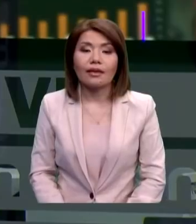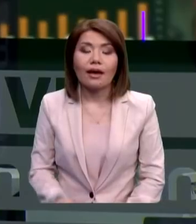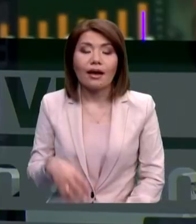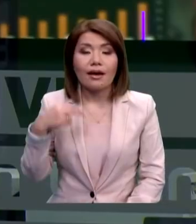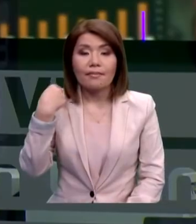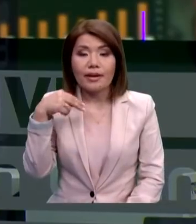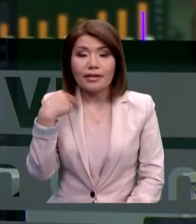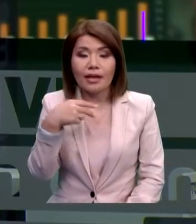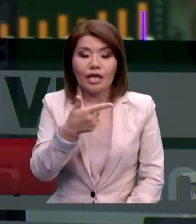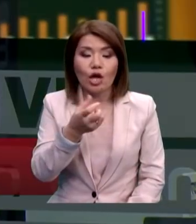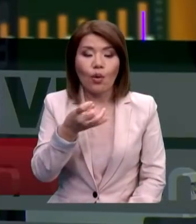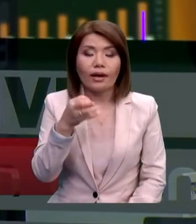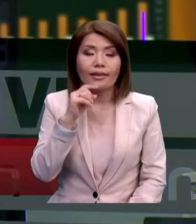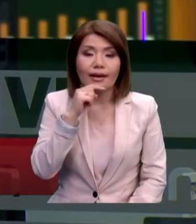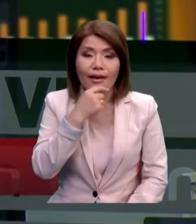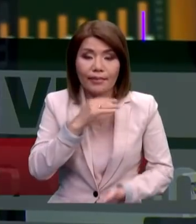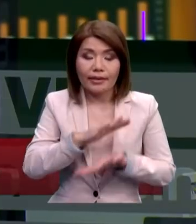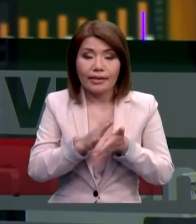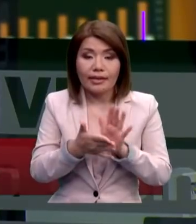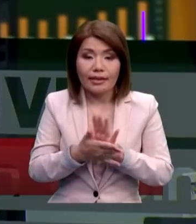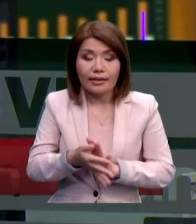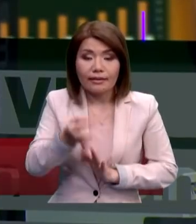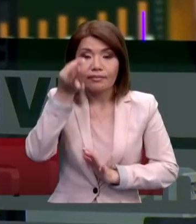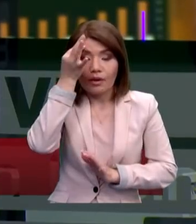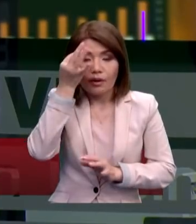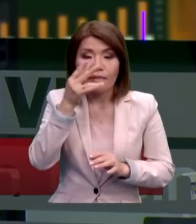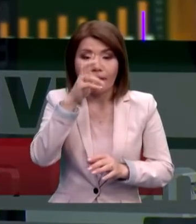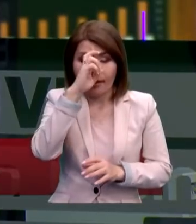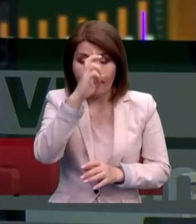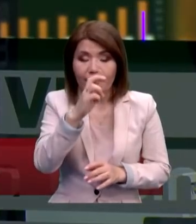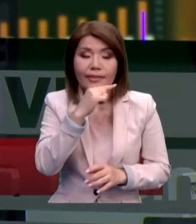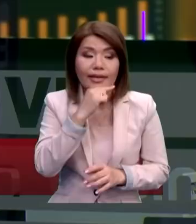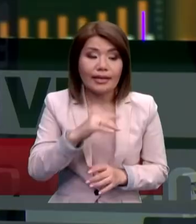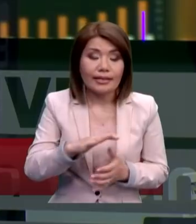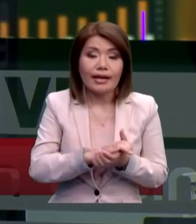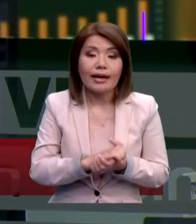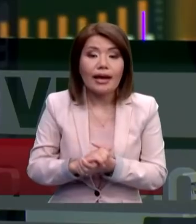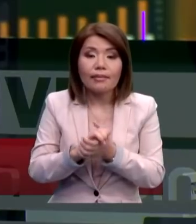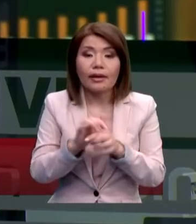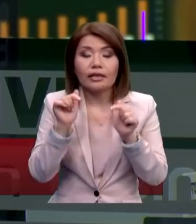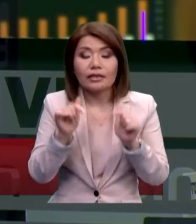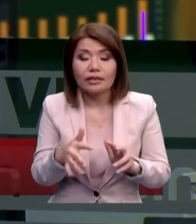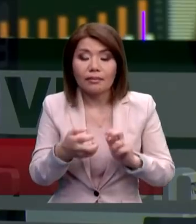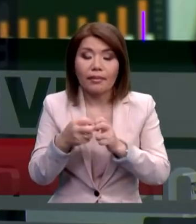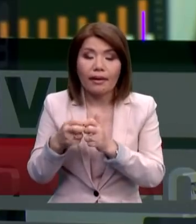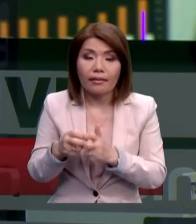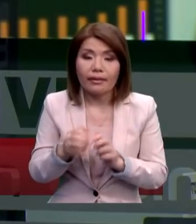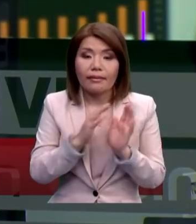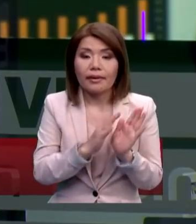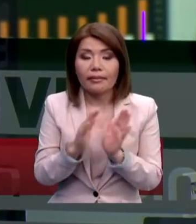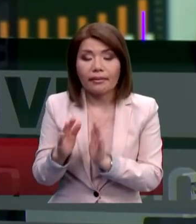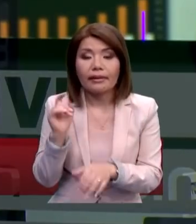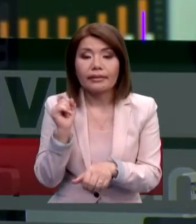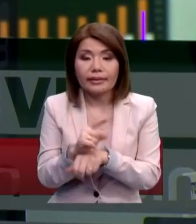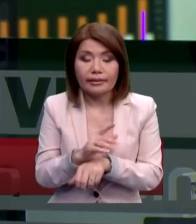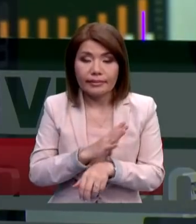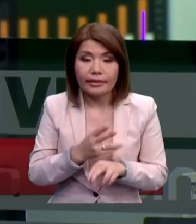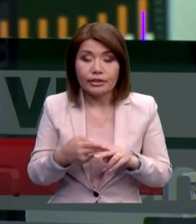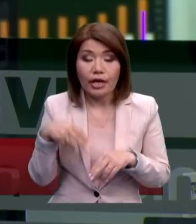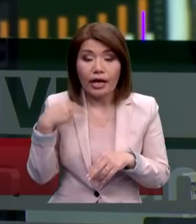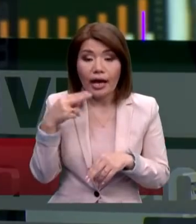Президент геоэкономикалық жағдайды ескере отырып, үкіметке Ресеймен ынтымақтастықта шешілмеген мәселелерді реттеуді тапсырды. Қасым